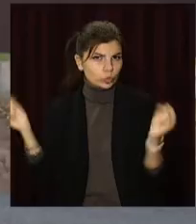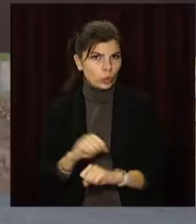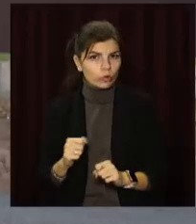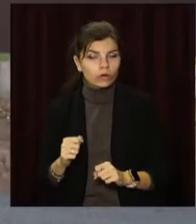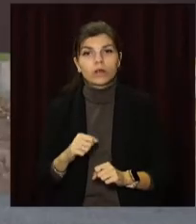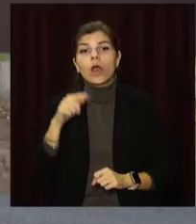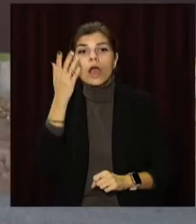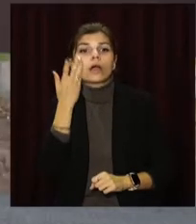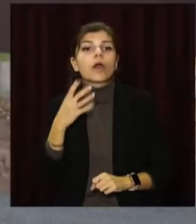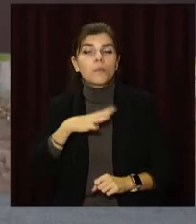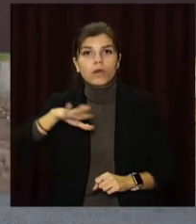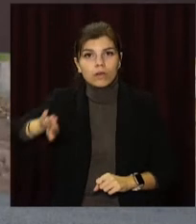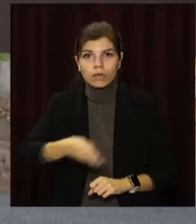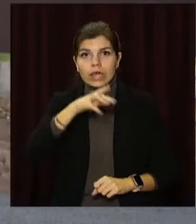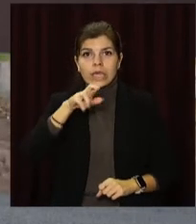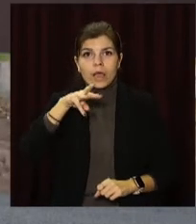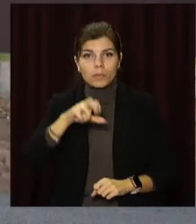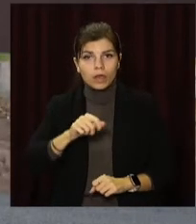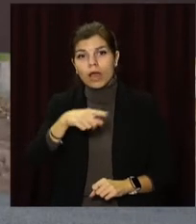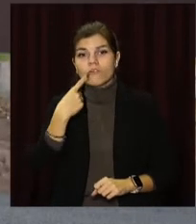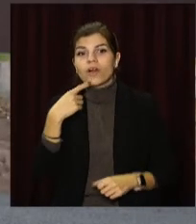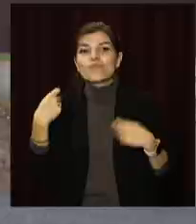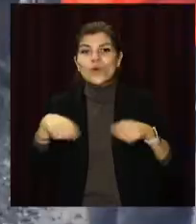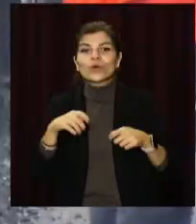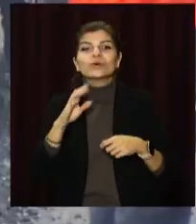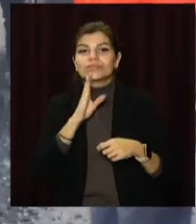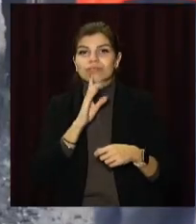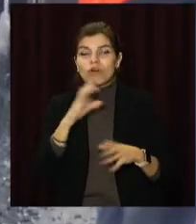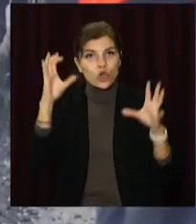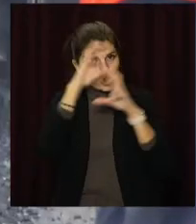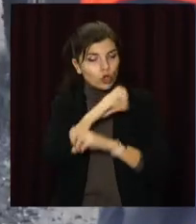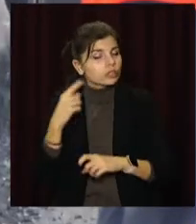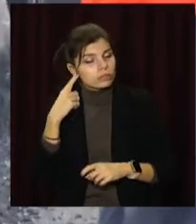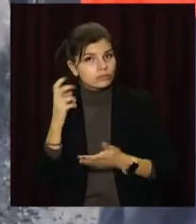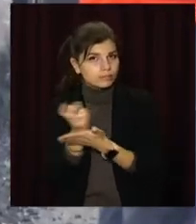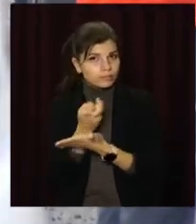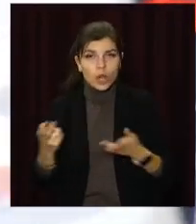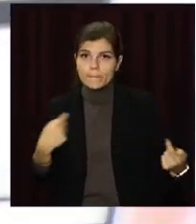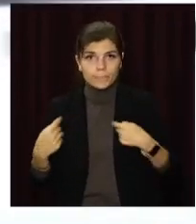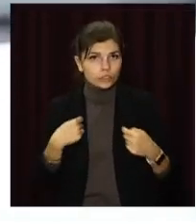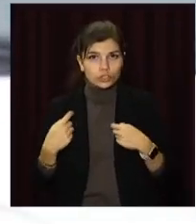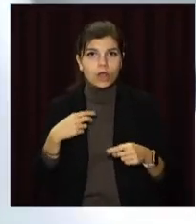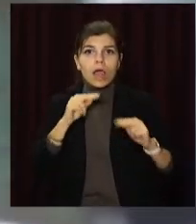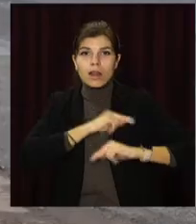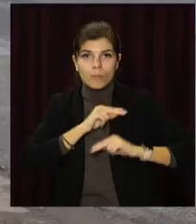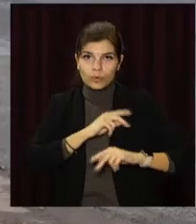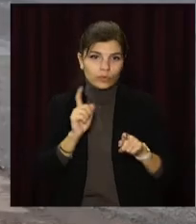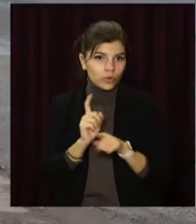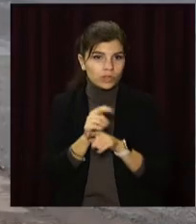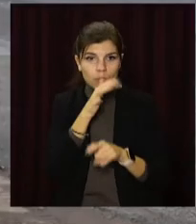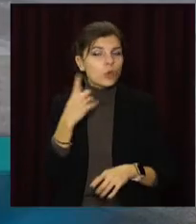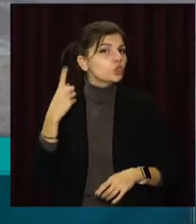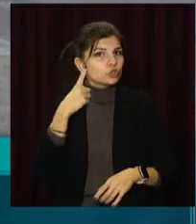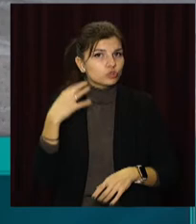місцеві. Коли тут були ями від гуркоту машин, розповідає продавчина Юля, вночі не заснеш, на роботі не попрацюєш. Чути